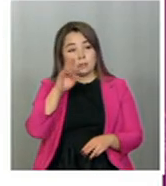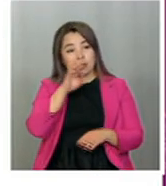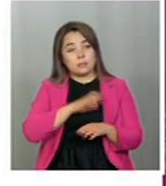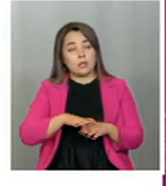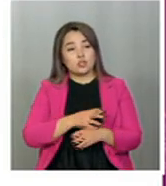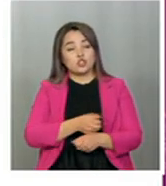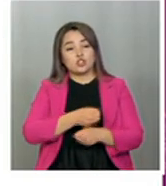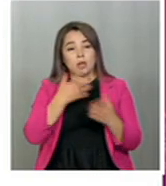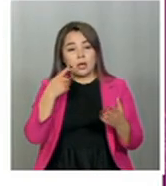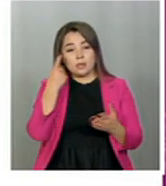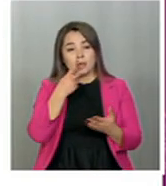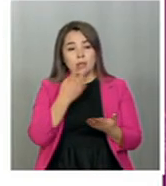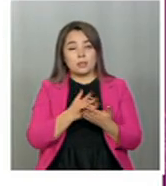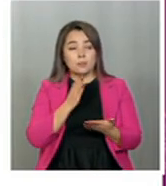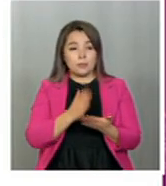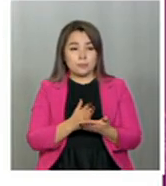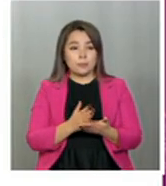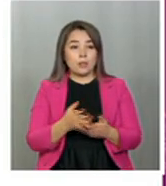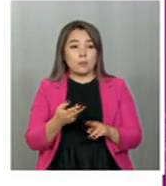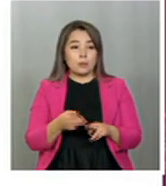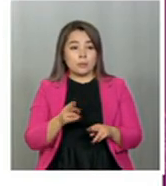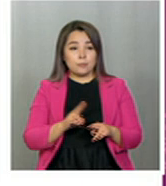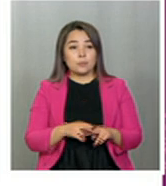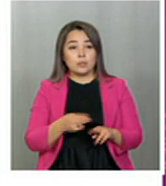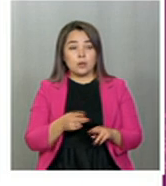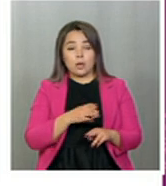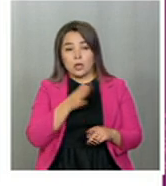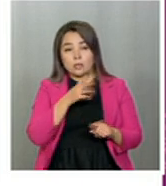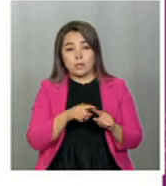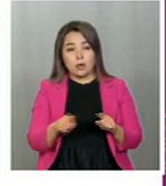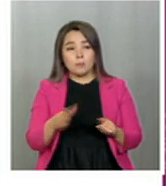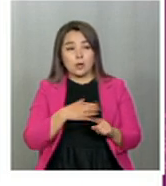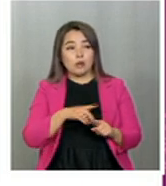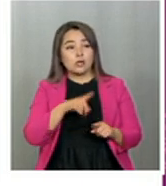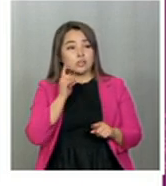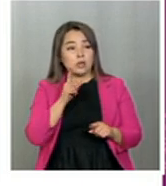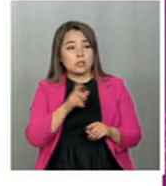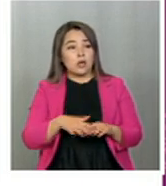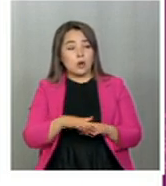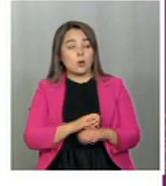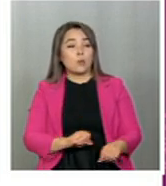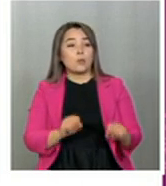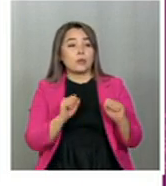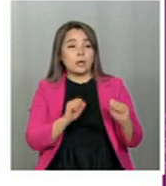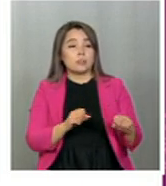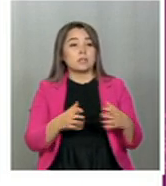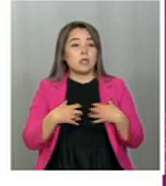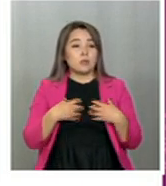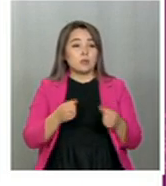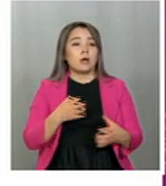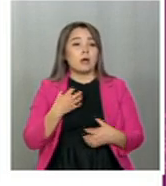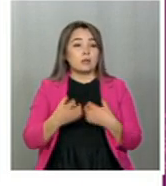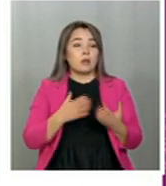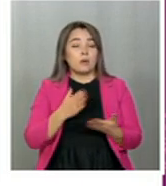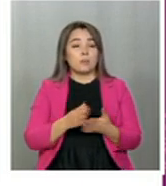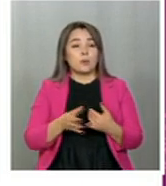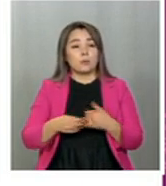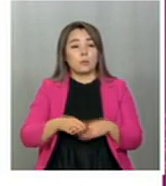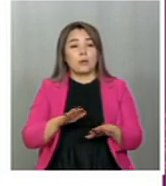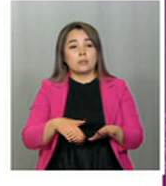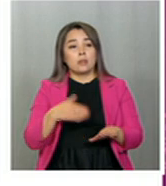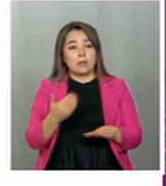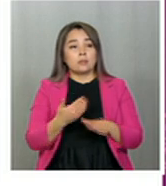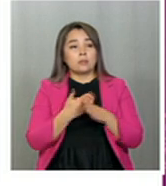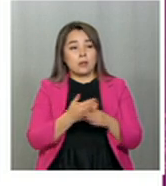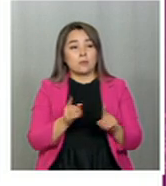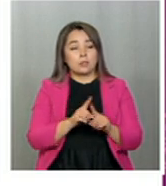жарқын келбетінің көрінісі. Міне, осы сәтте мен жастарымызды қорғайтын, денсаулығына алаңдайтын туған елі, тірегі